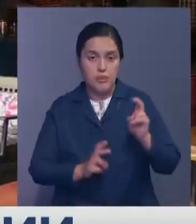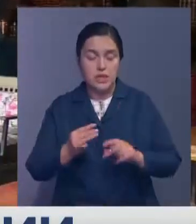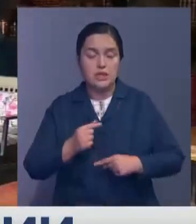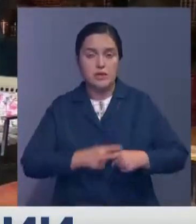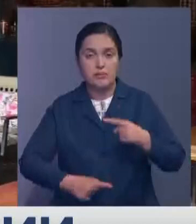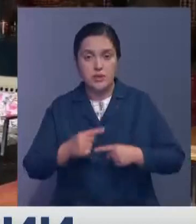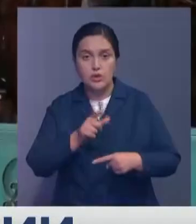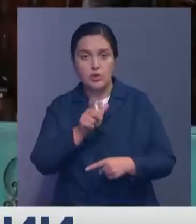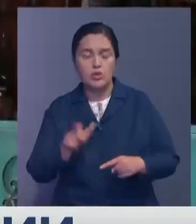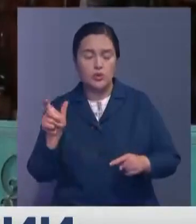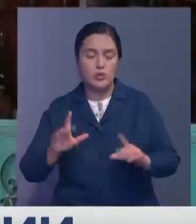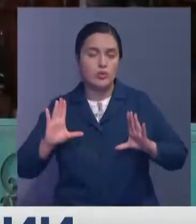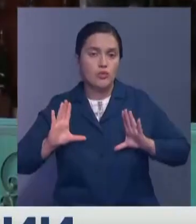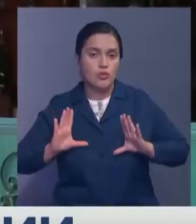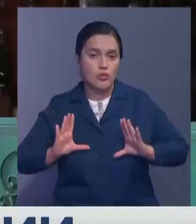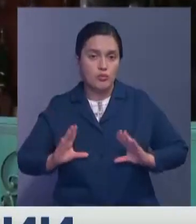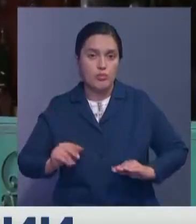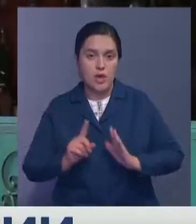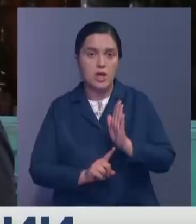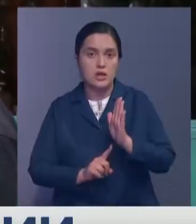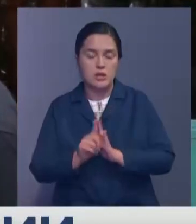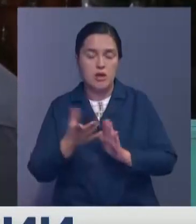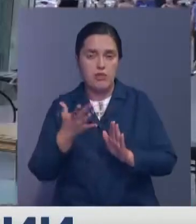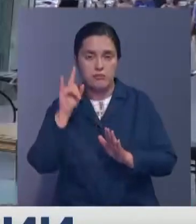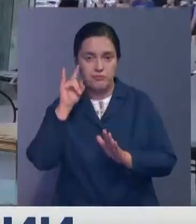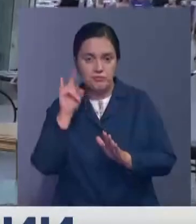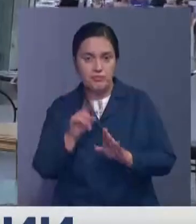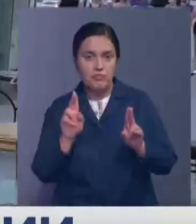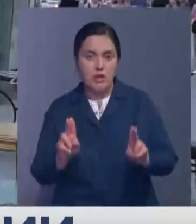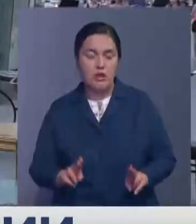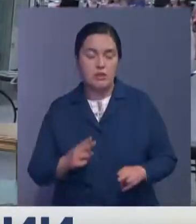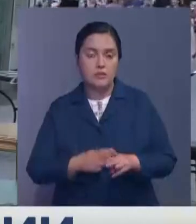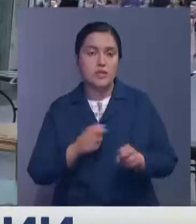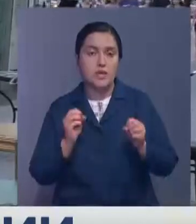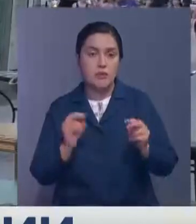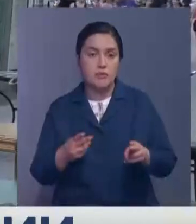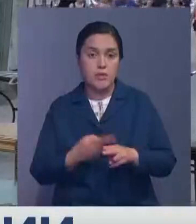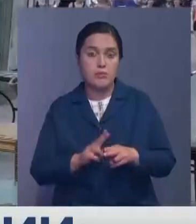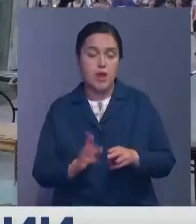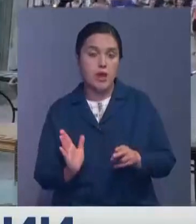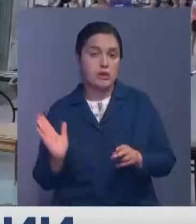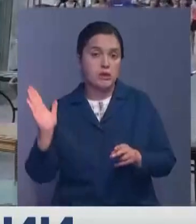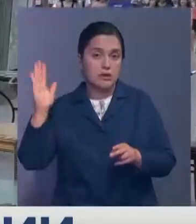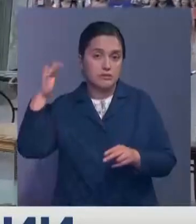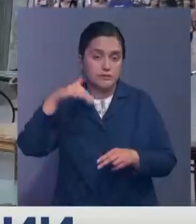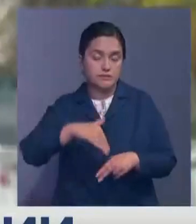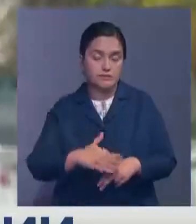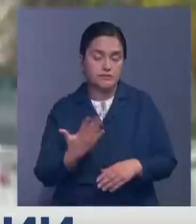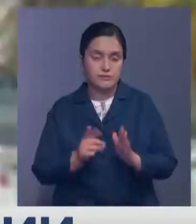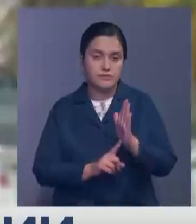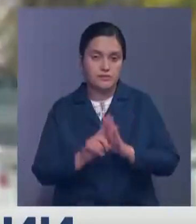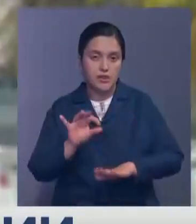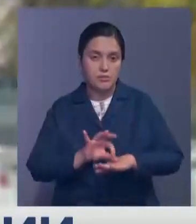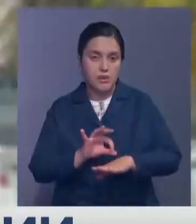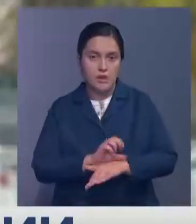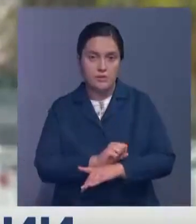бизнес. Люди успокоились и массово начали пренебрегать правилами безопасности. Кривая заболеваемости сразу пошла вверх.